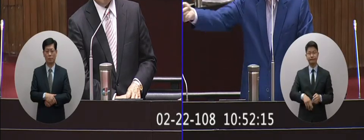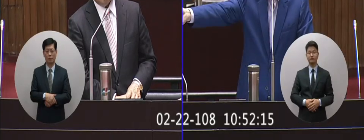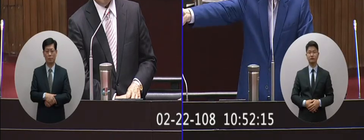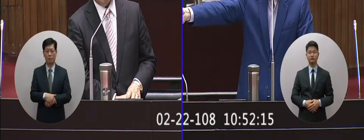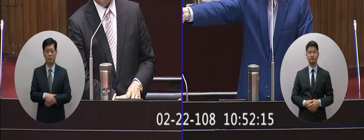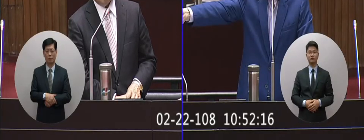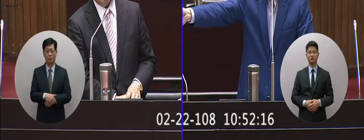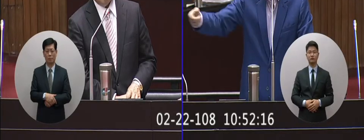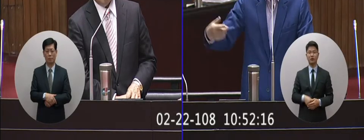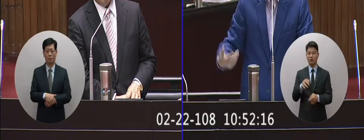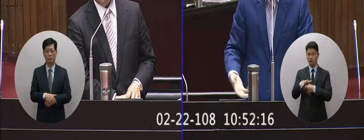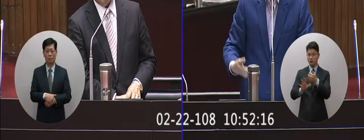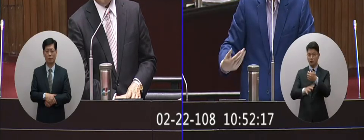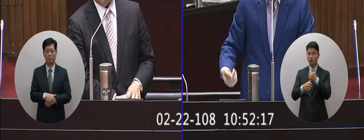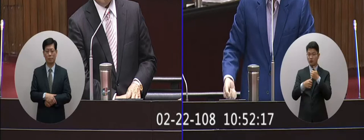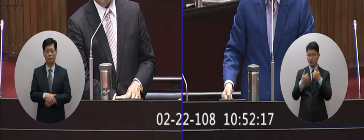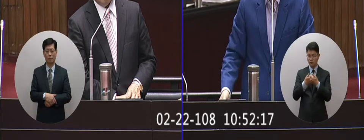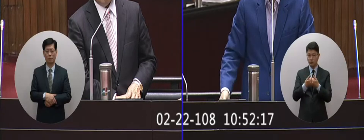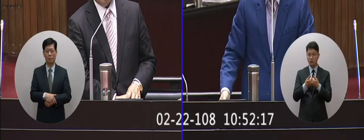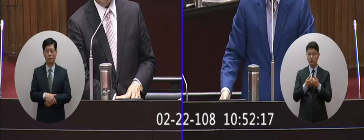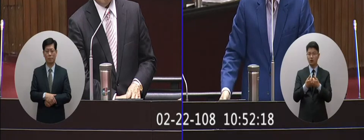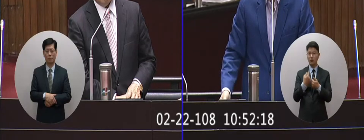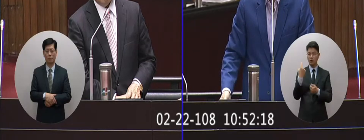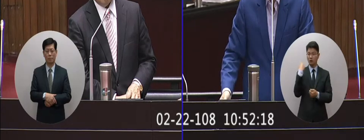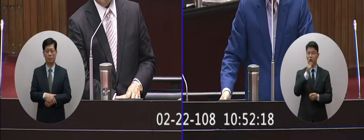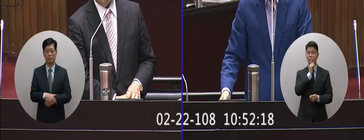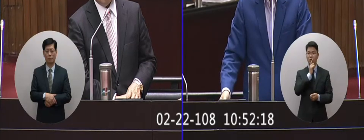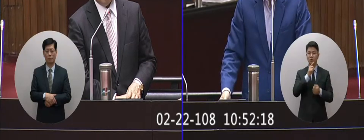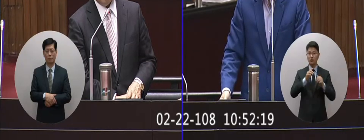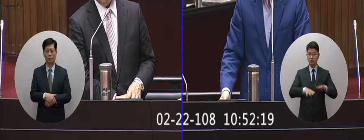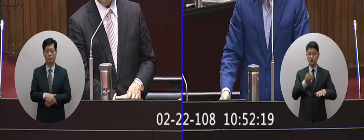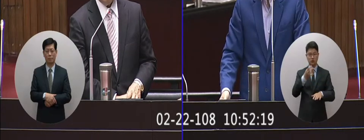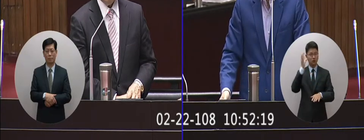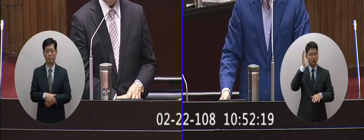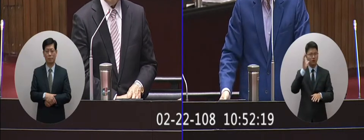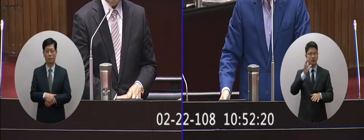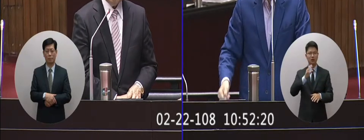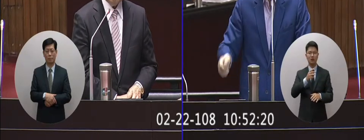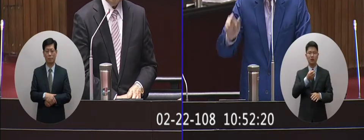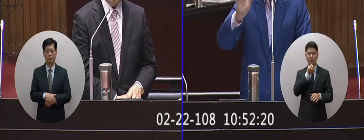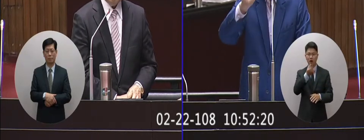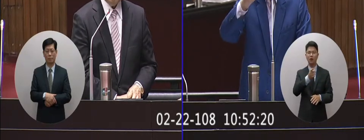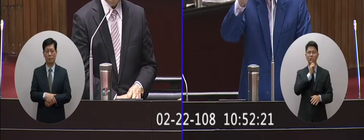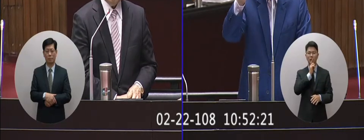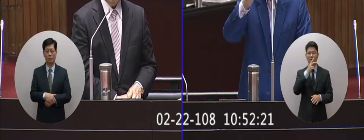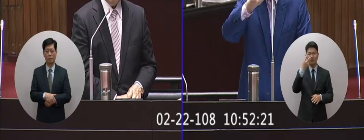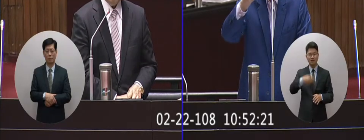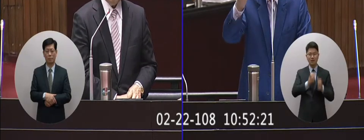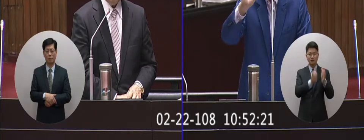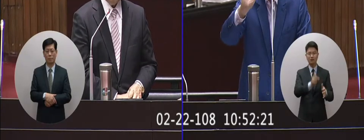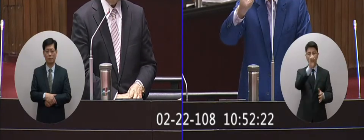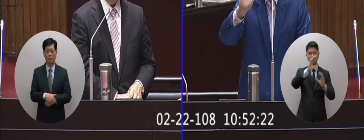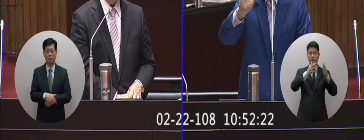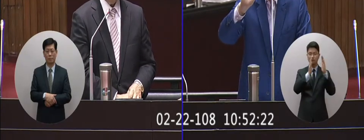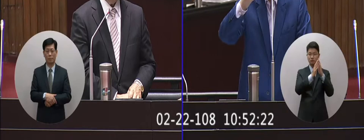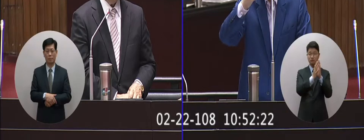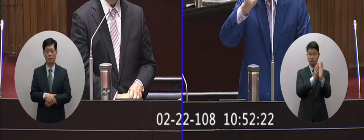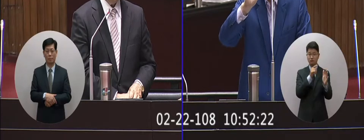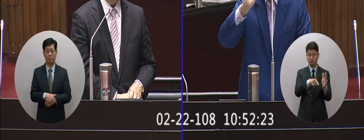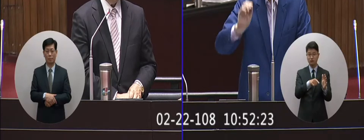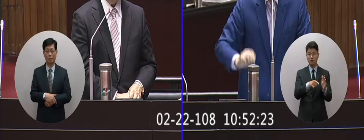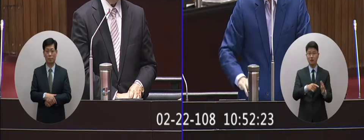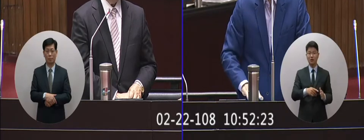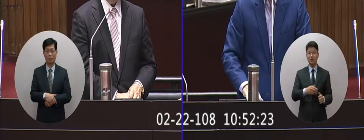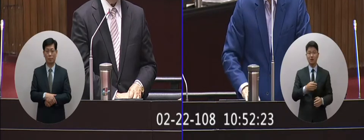的，昨天讲的，今天的媒体披露，又要成立一个国家队，我是觉得，不是单位多就